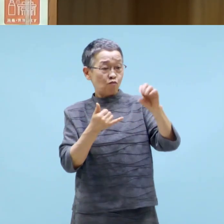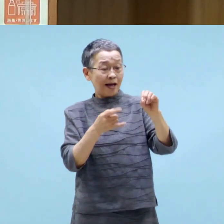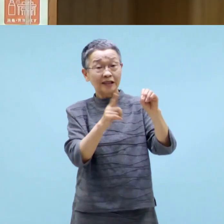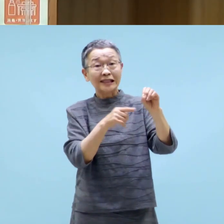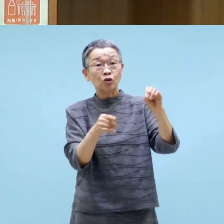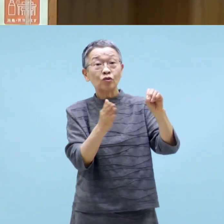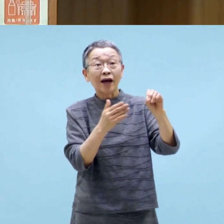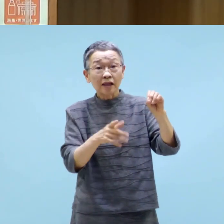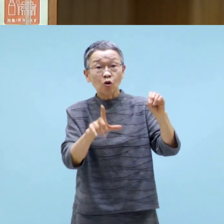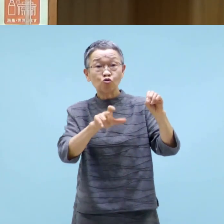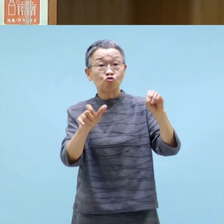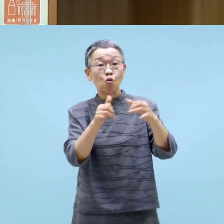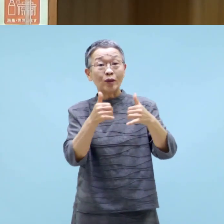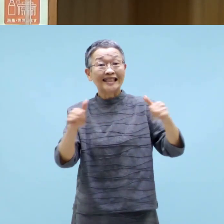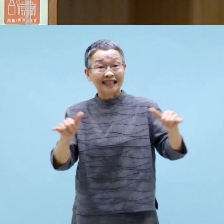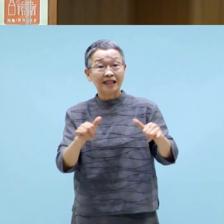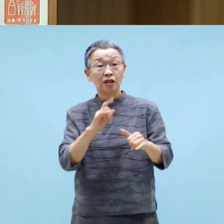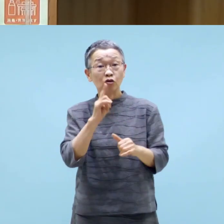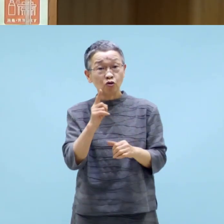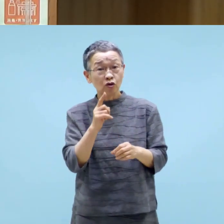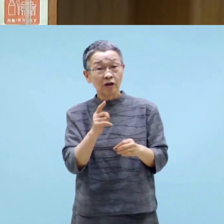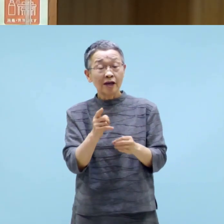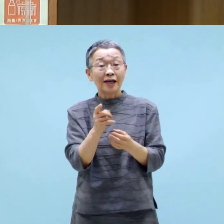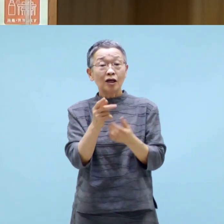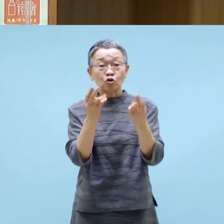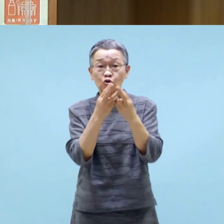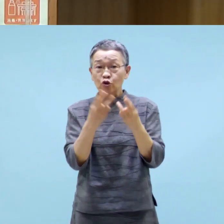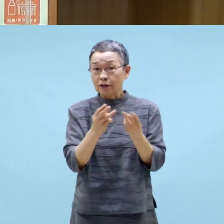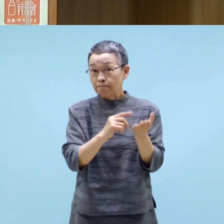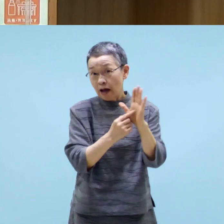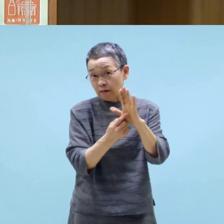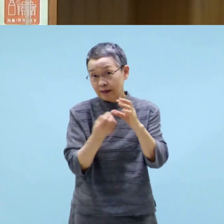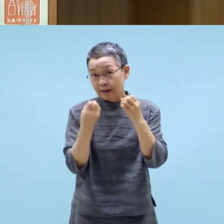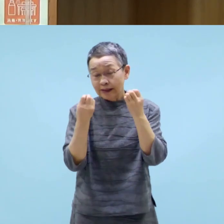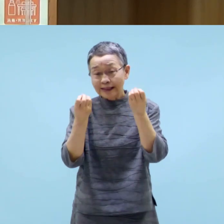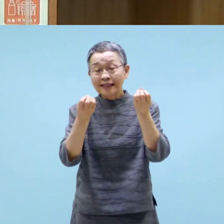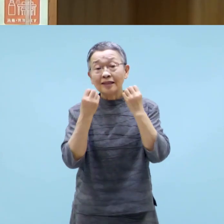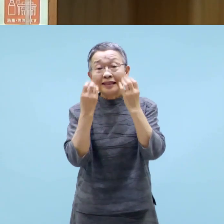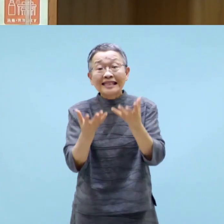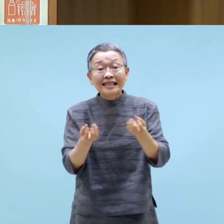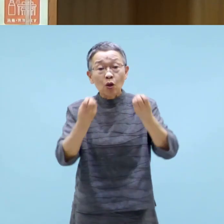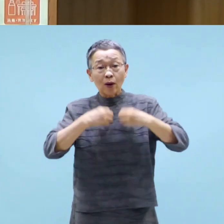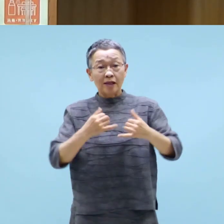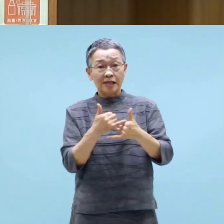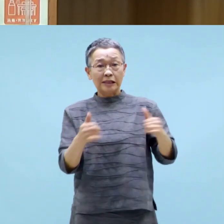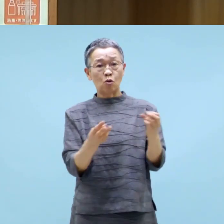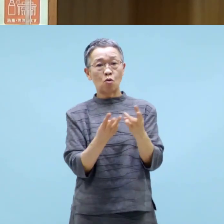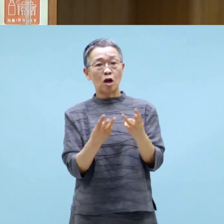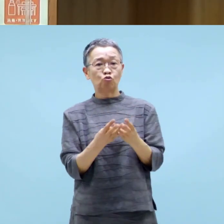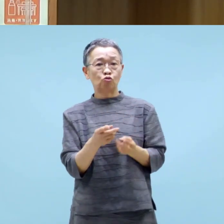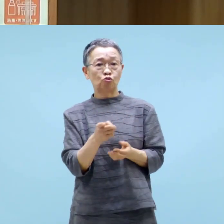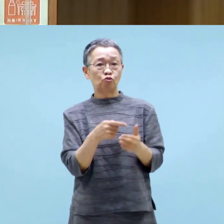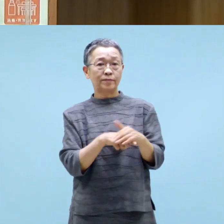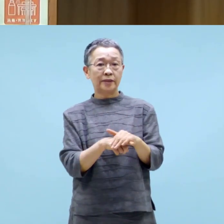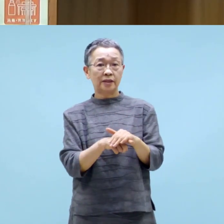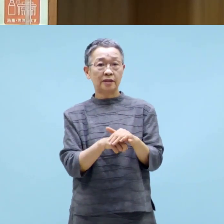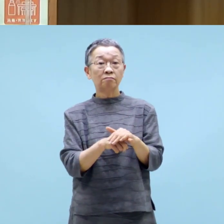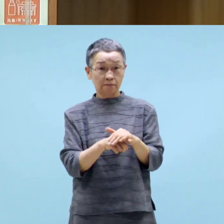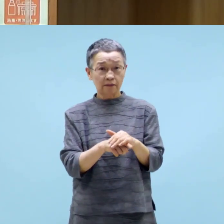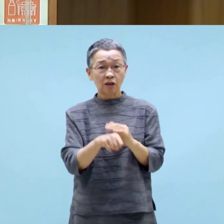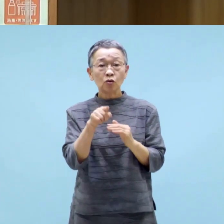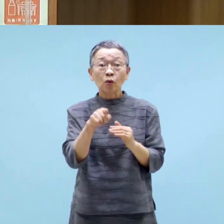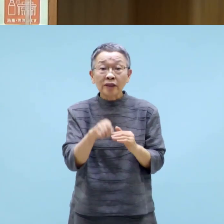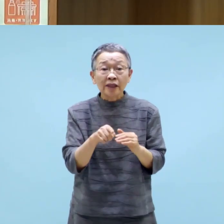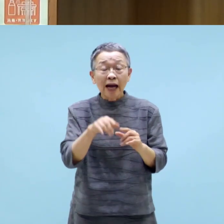の、指標、新規感染者数で言えばですね、状況になっています。ですからそこに一定